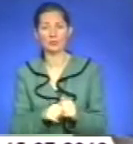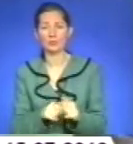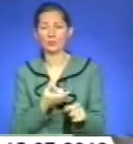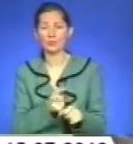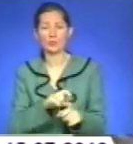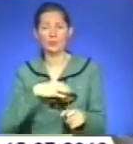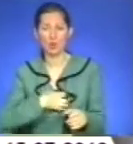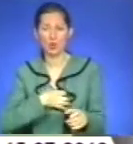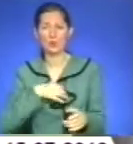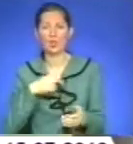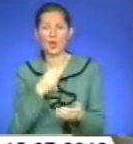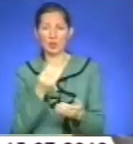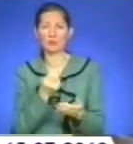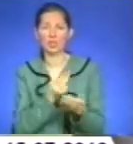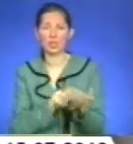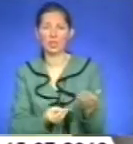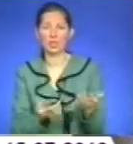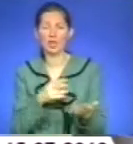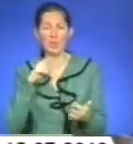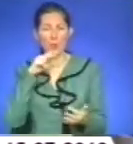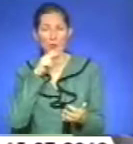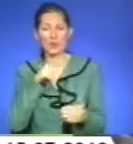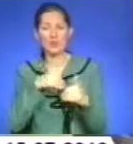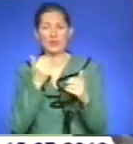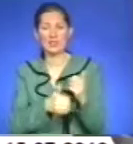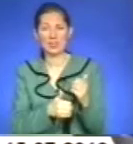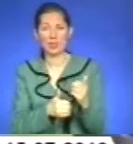дуже сумна картина. Якщо я не помилюся, десь в середньому